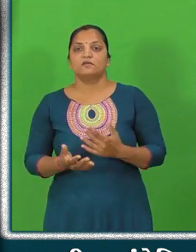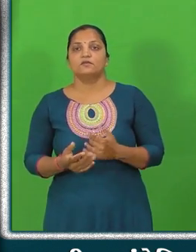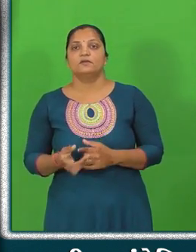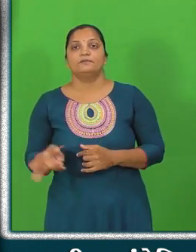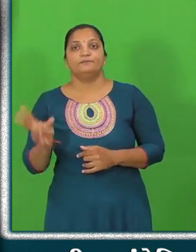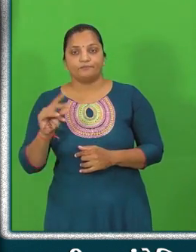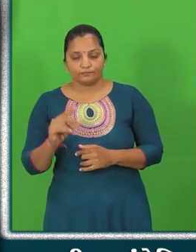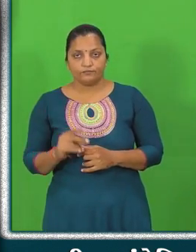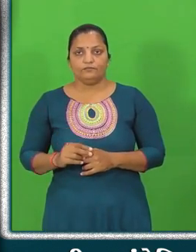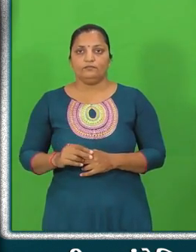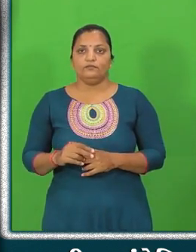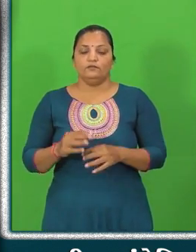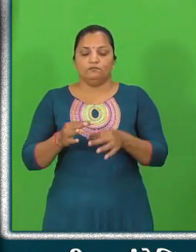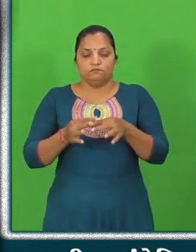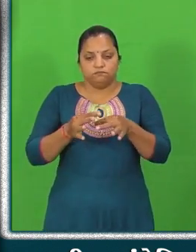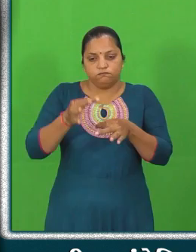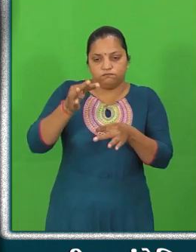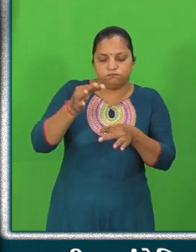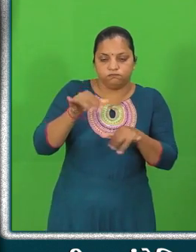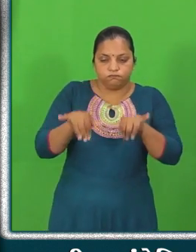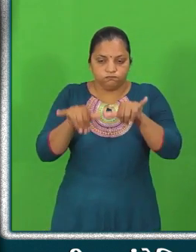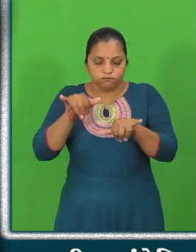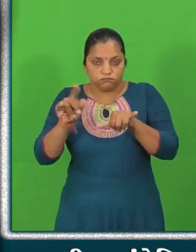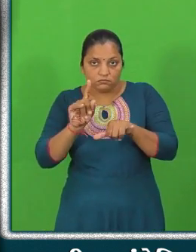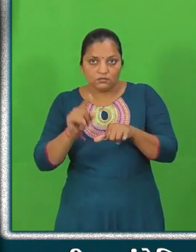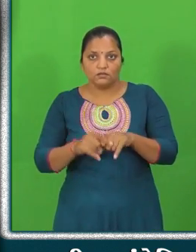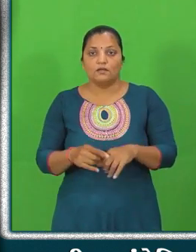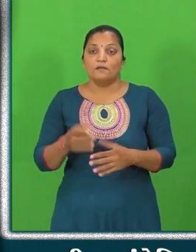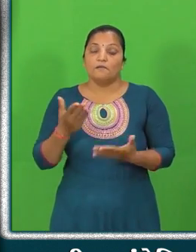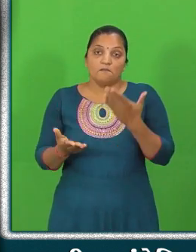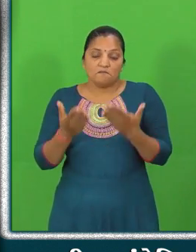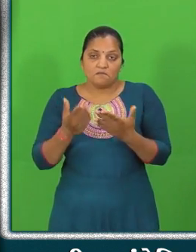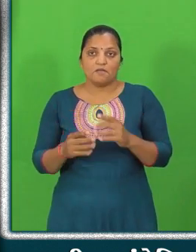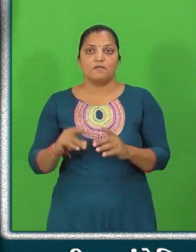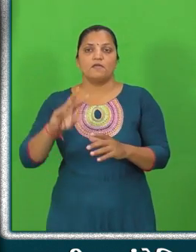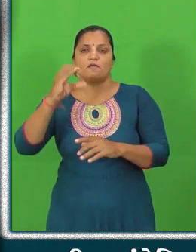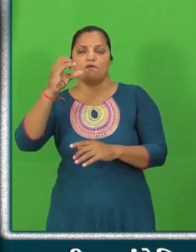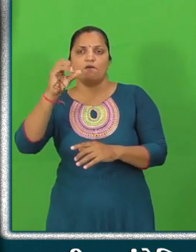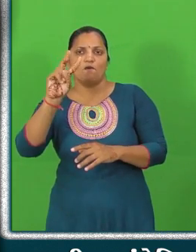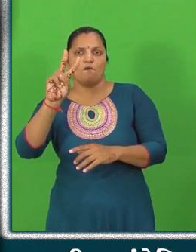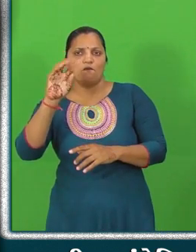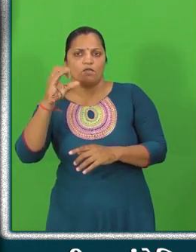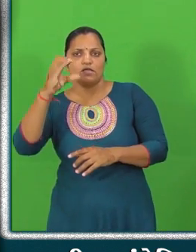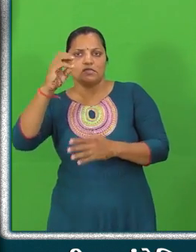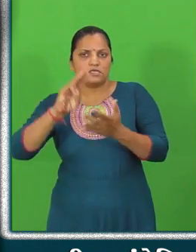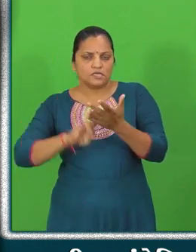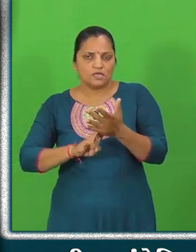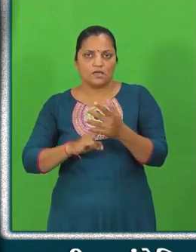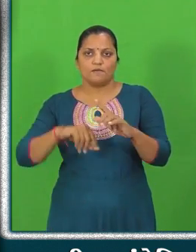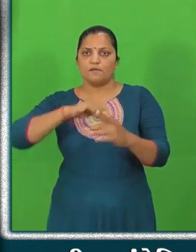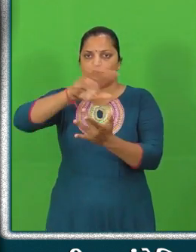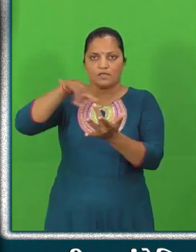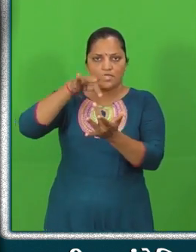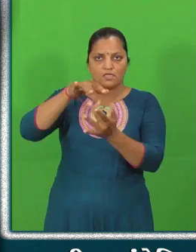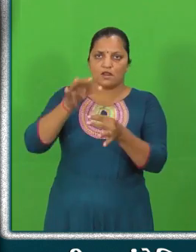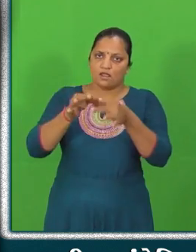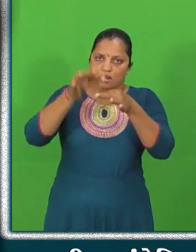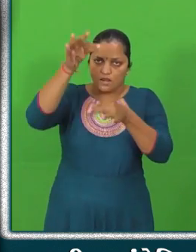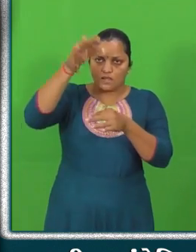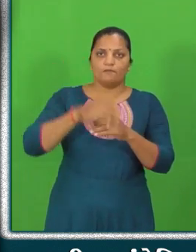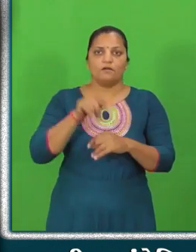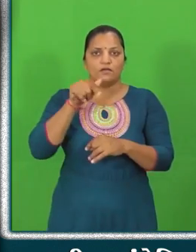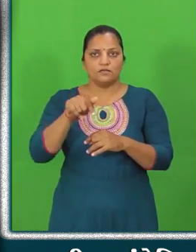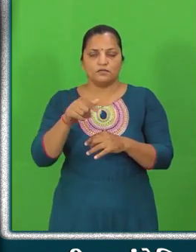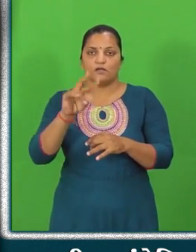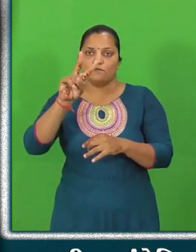થોડું કિરણને એકદમ એક્ઝેક્ટ સ્ટેબલ કર્યું હોય તો 20 મળી જાય, કારણ કે એના ઉપર પ્રિન્ટેડ 20 સેન્ટીમીટર લખેલું જ છે, એટલે આની કેન્દ્ર લંબાઈ 20 સેન્ટીમીટર છે.